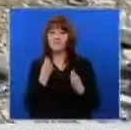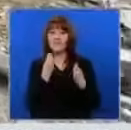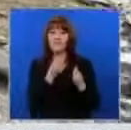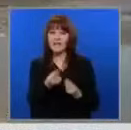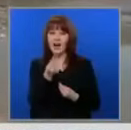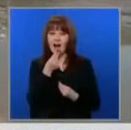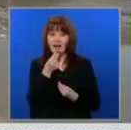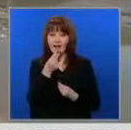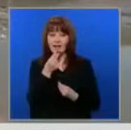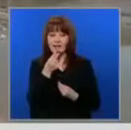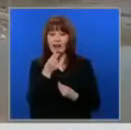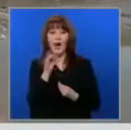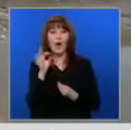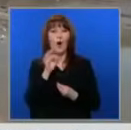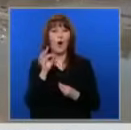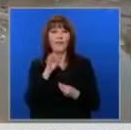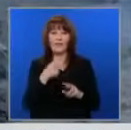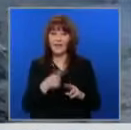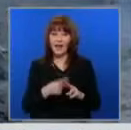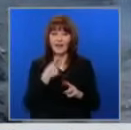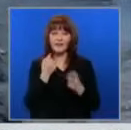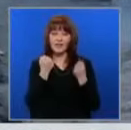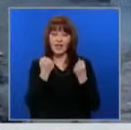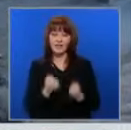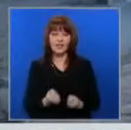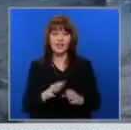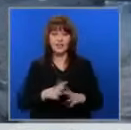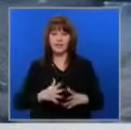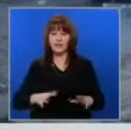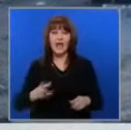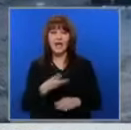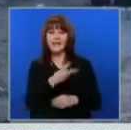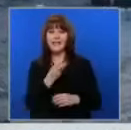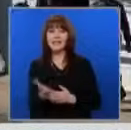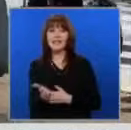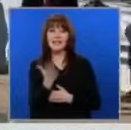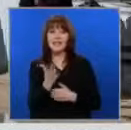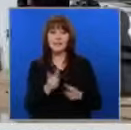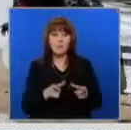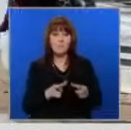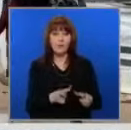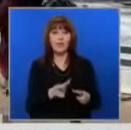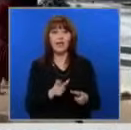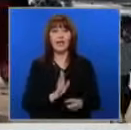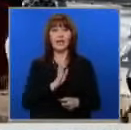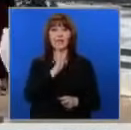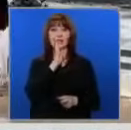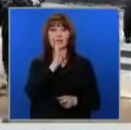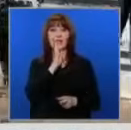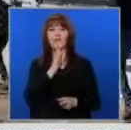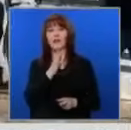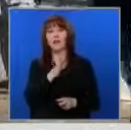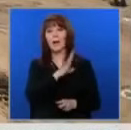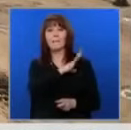храна, като според ООН най-тежка е ситуацията за около 300 000 блокирани на север палестинци. 15% от децата страдат